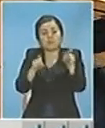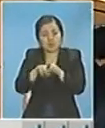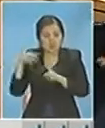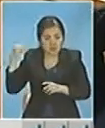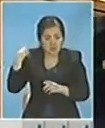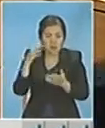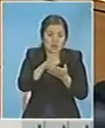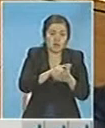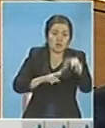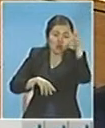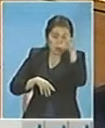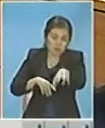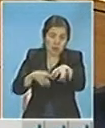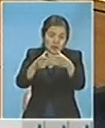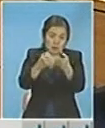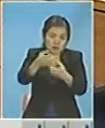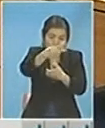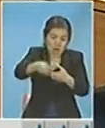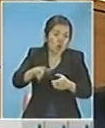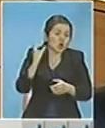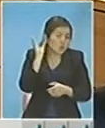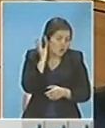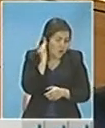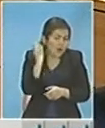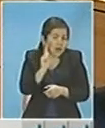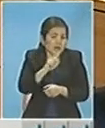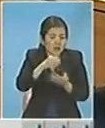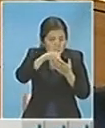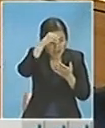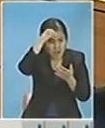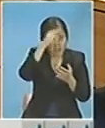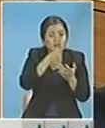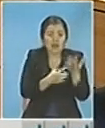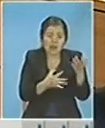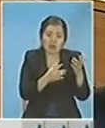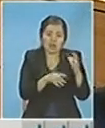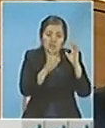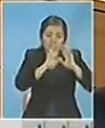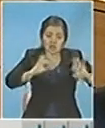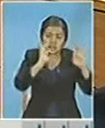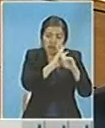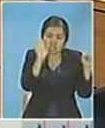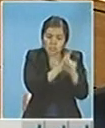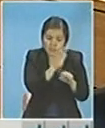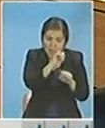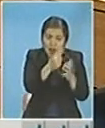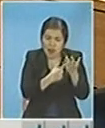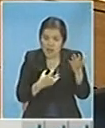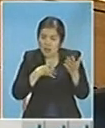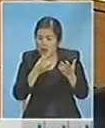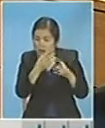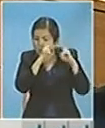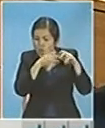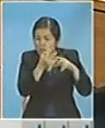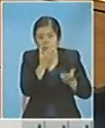การศึกษาหรือสถาบันเอกชนเนี่ยว่าสถาบันการศึกษาขาดการวิจัยในเรื่องอะไรหรือองค์กรเอกชนกระทั่งเป็นบ